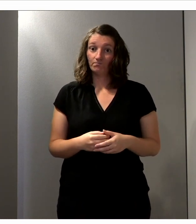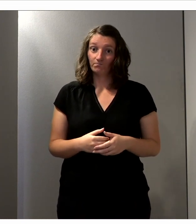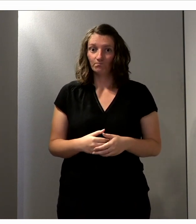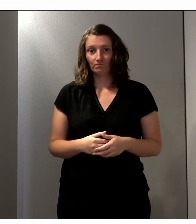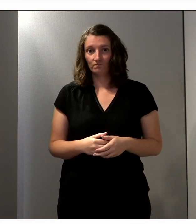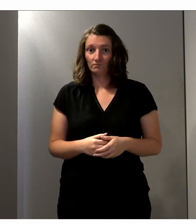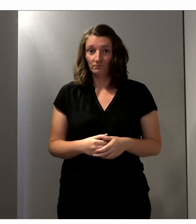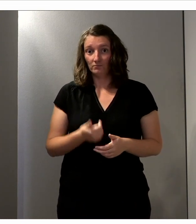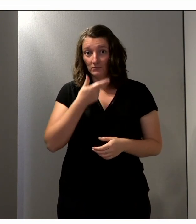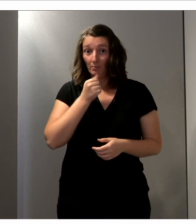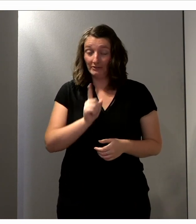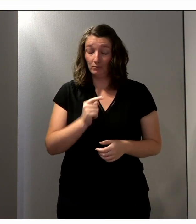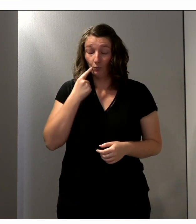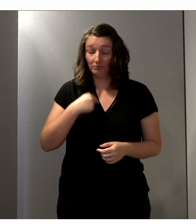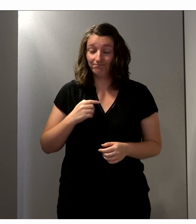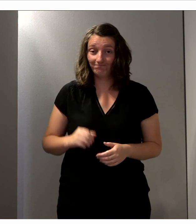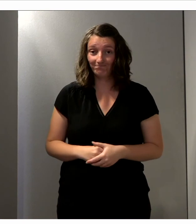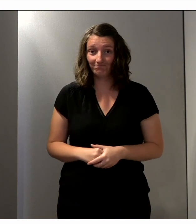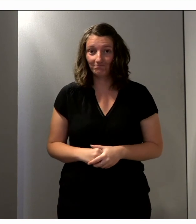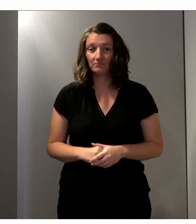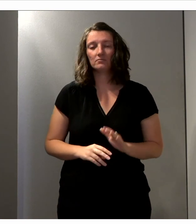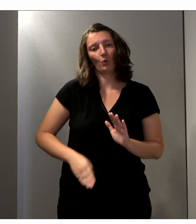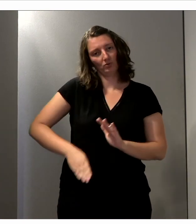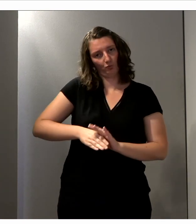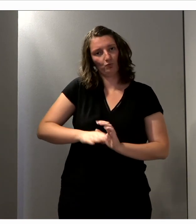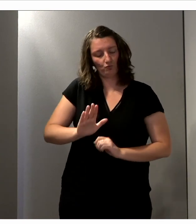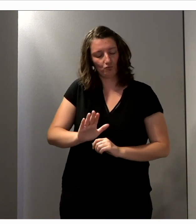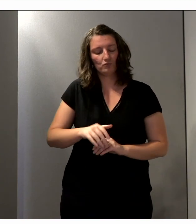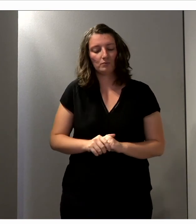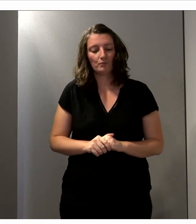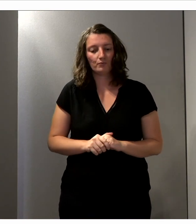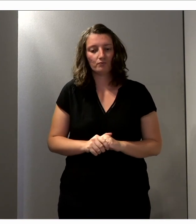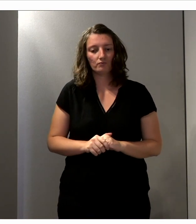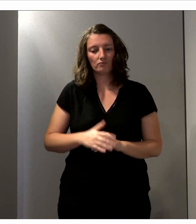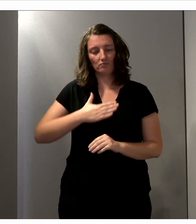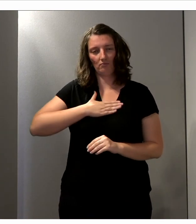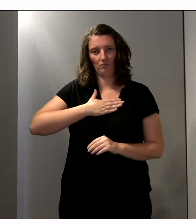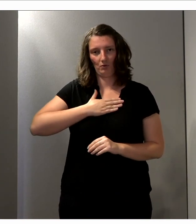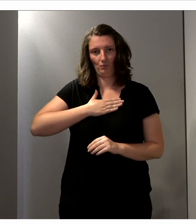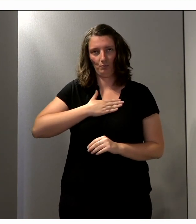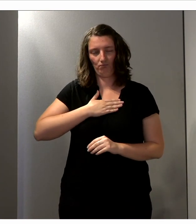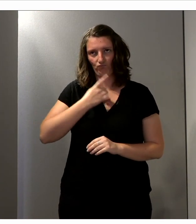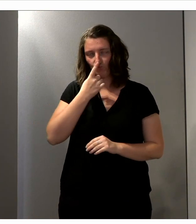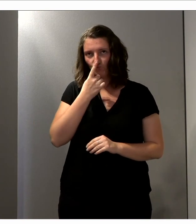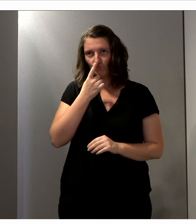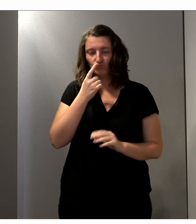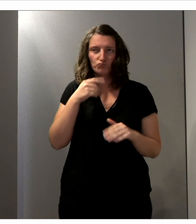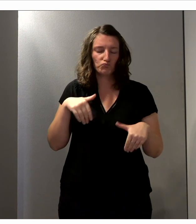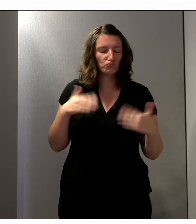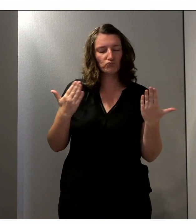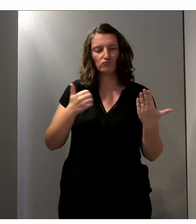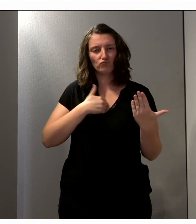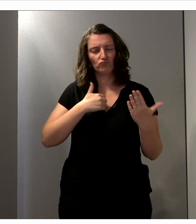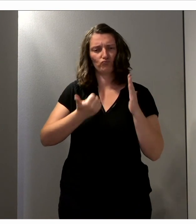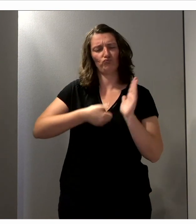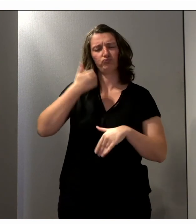ce n'est pas tout rose. Au début, j'ai pensé que malgré tout, j'arriverais